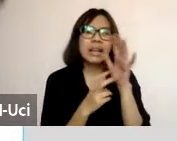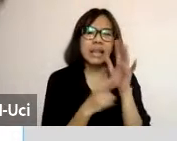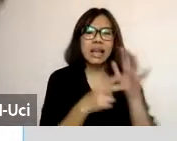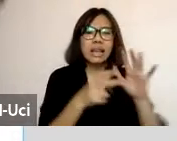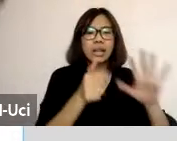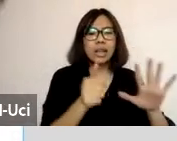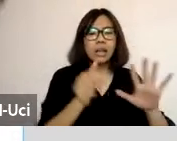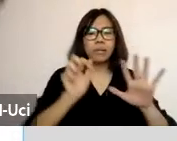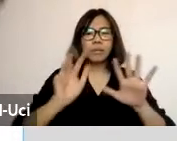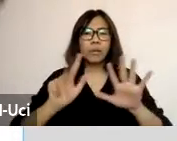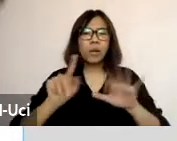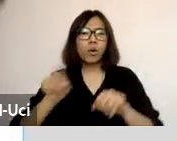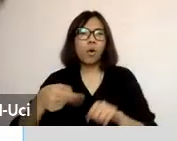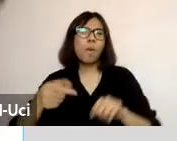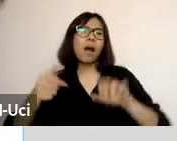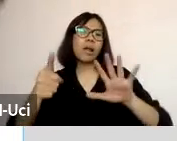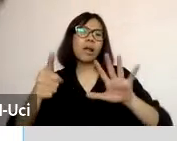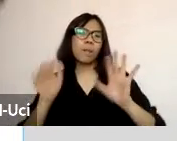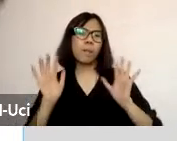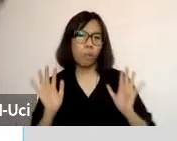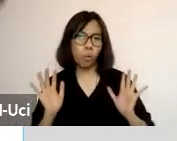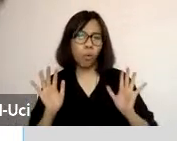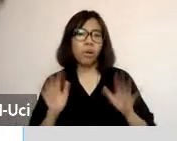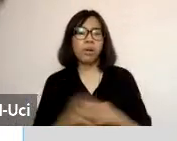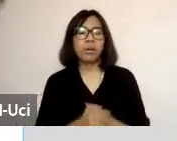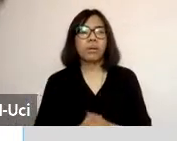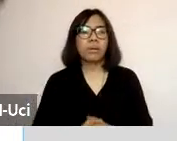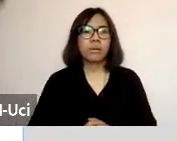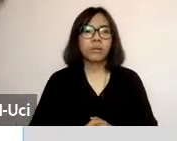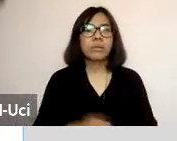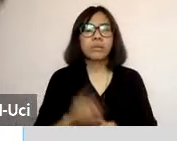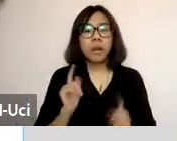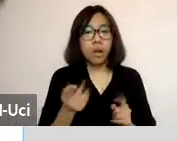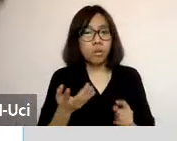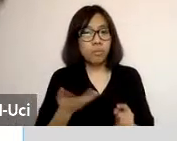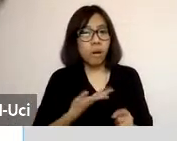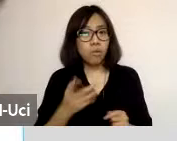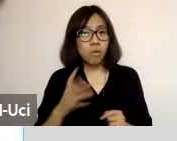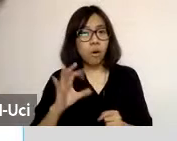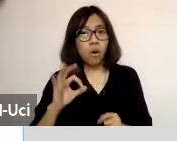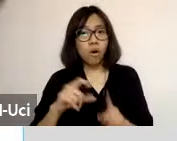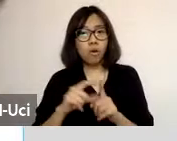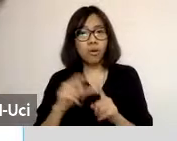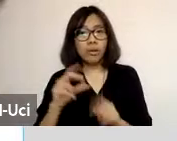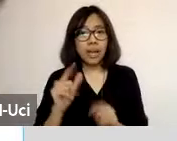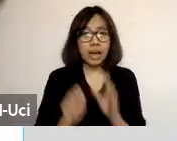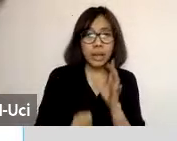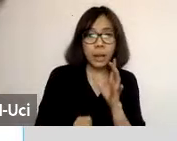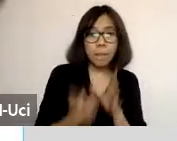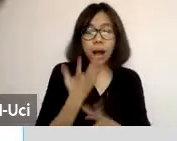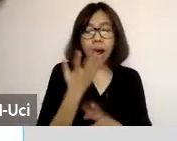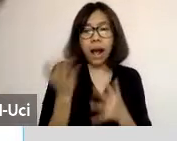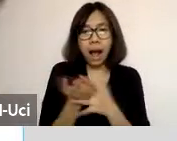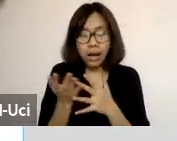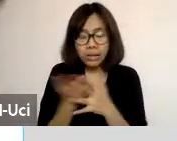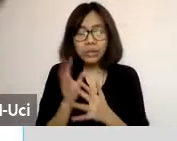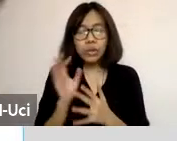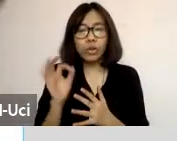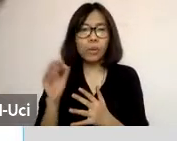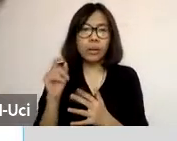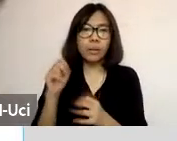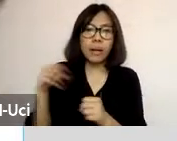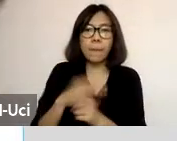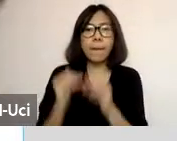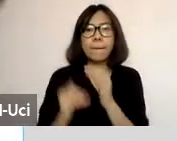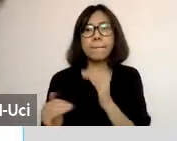9,6 mungkin ketika barangkali ini Apa nama dikembangkan akses tadi mungkin akan semakin meningkat titik